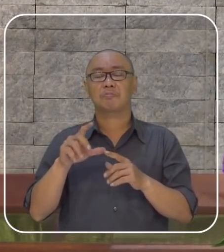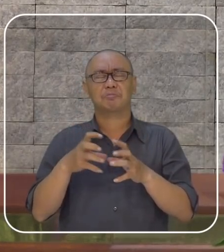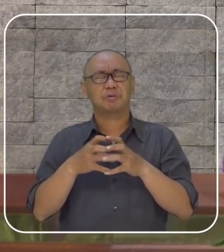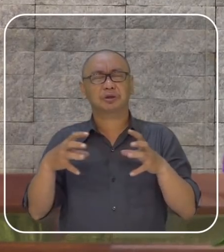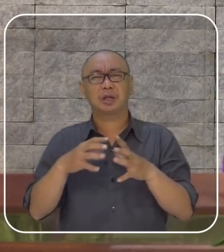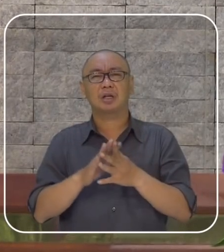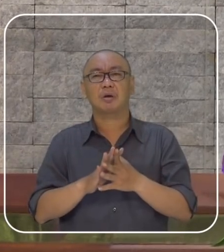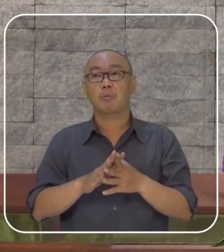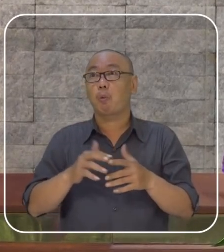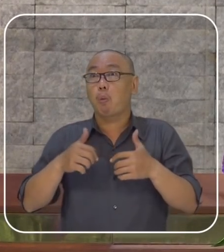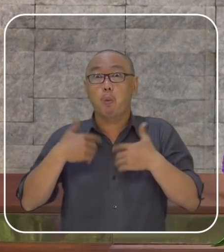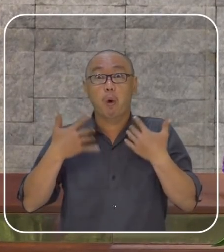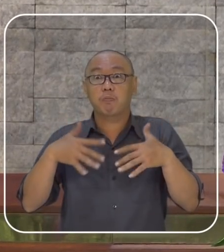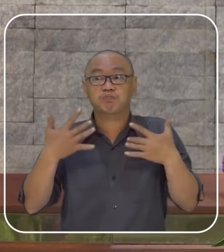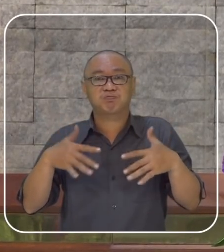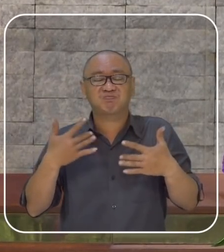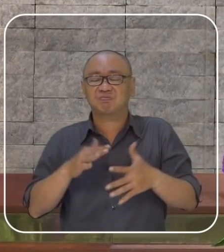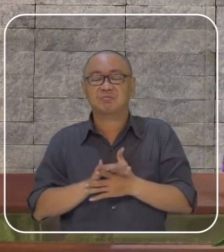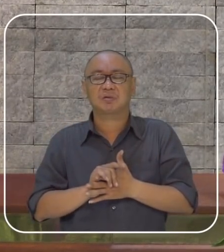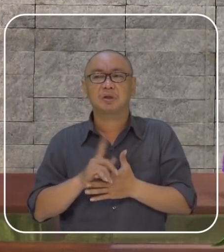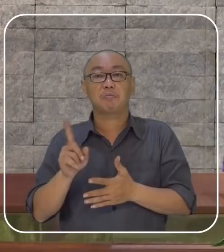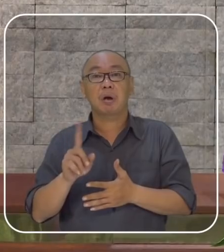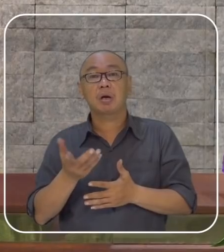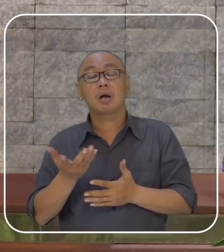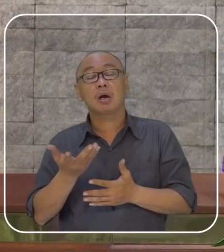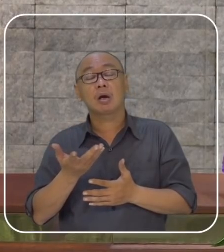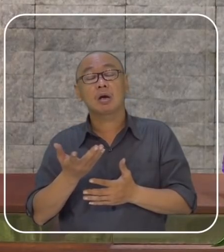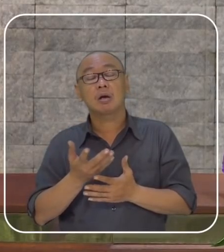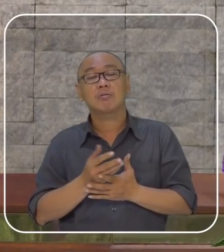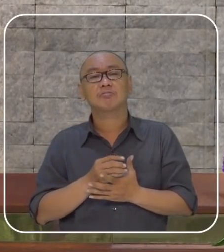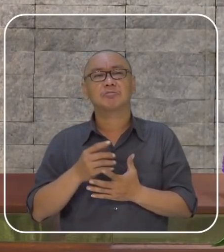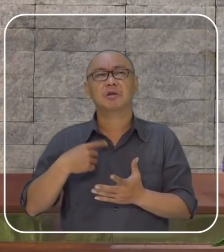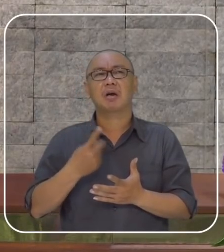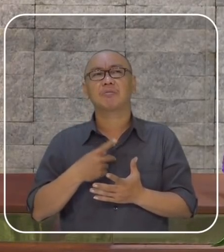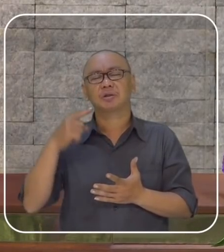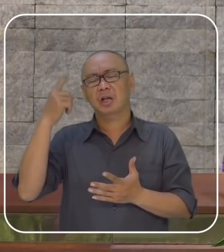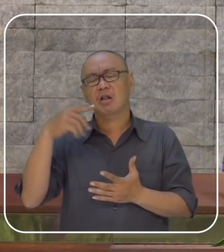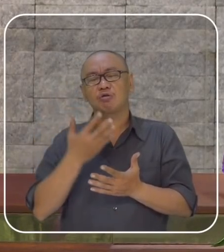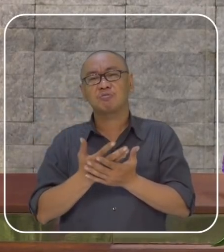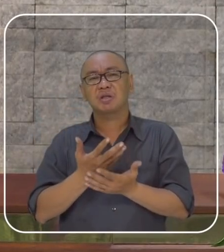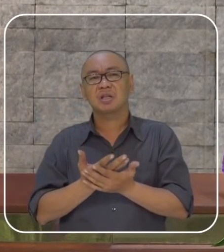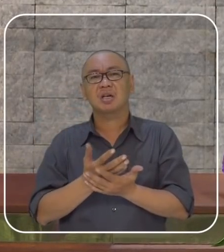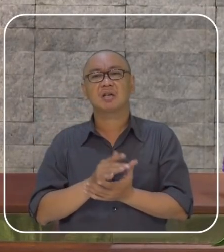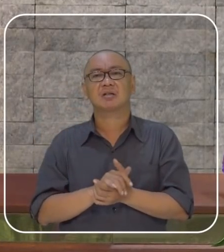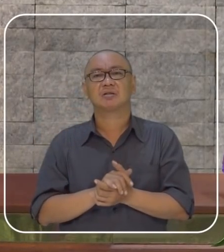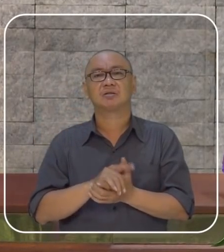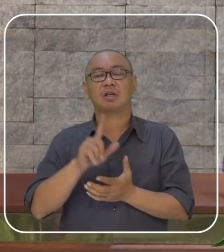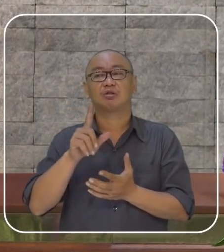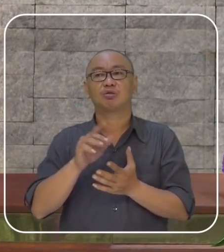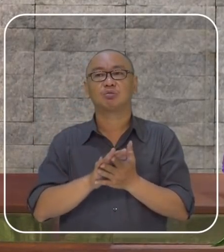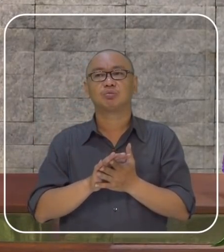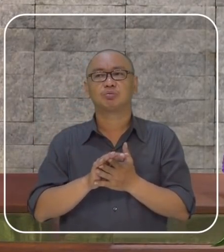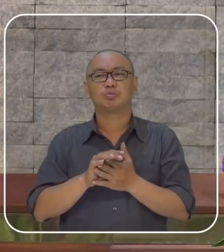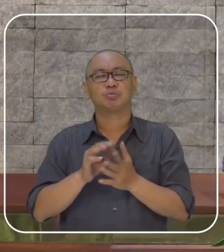yang spektakuler, di mana kami selalu meminta akan satu